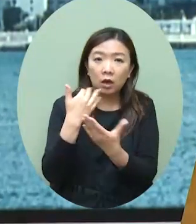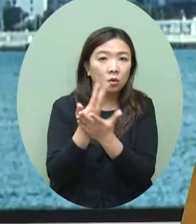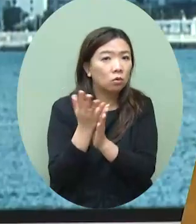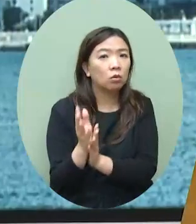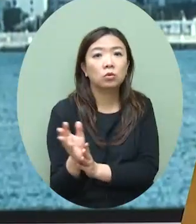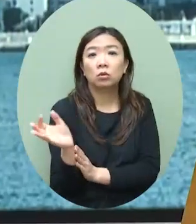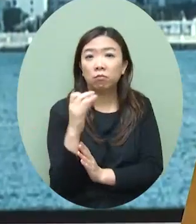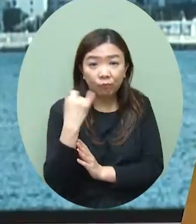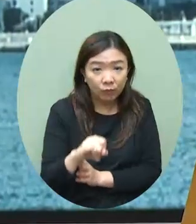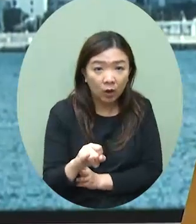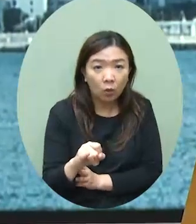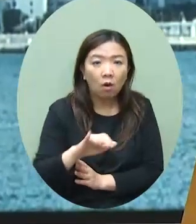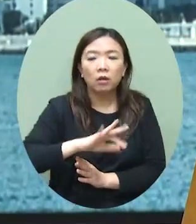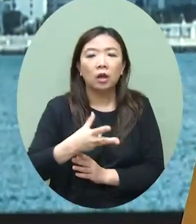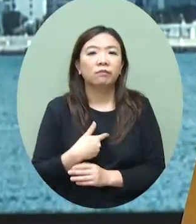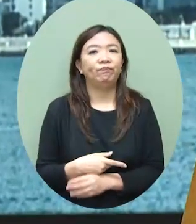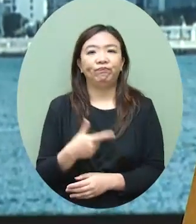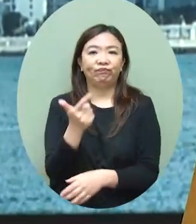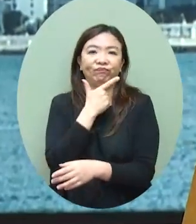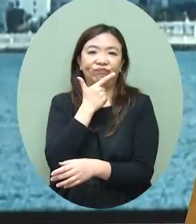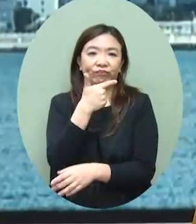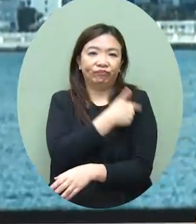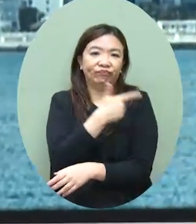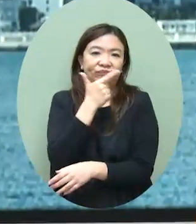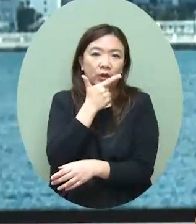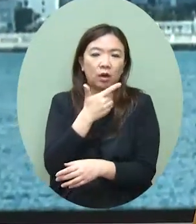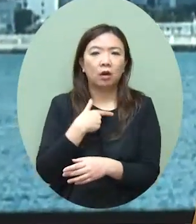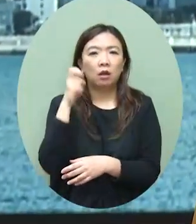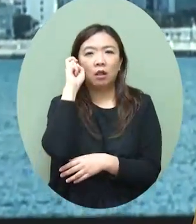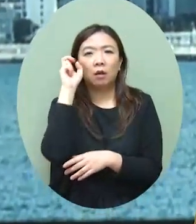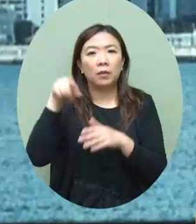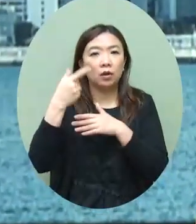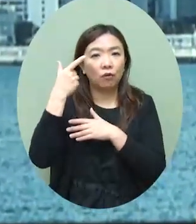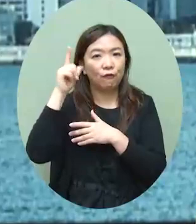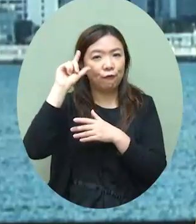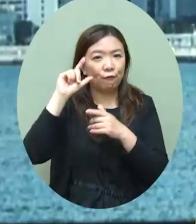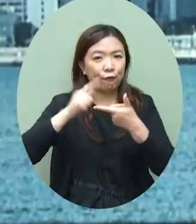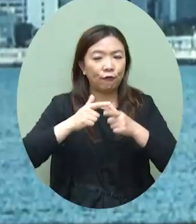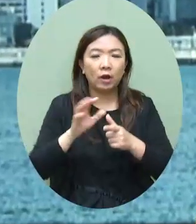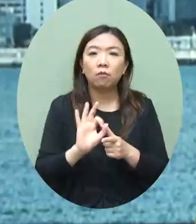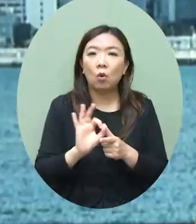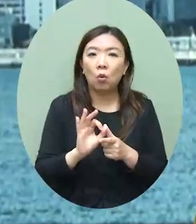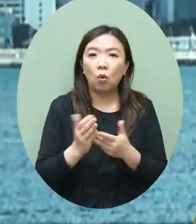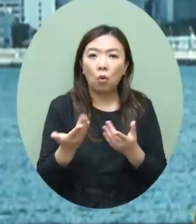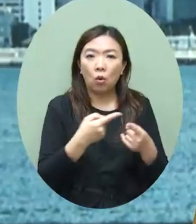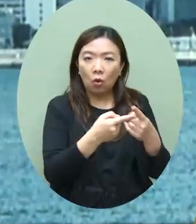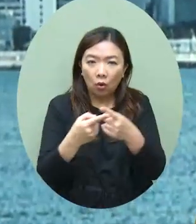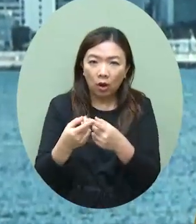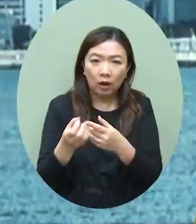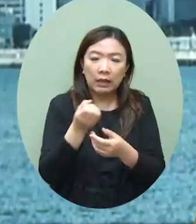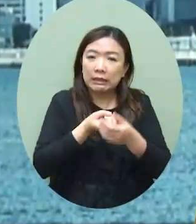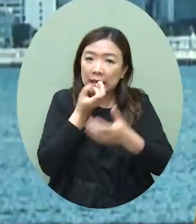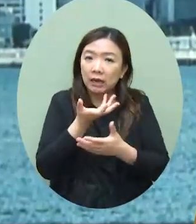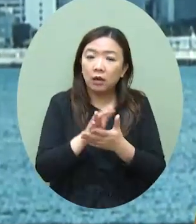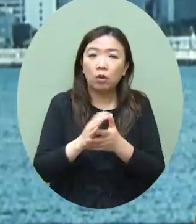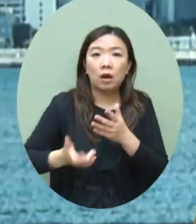都選擇唔打針咧，我哋真係諗唔到做咩方法嚇。當然有人提過話俾錢啊，不過如果